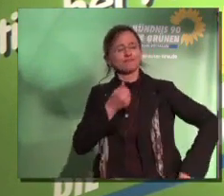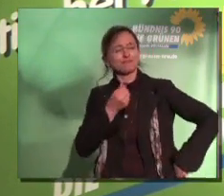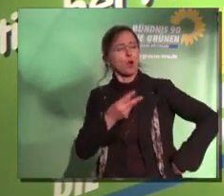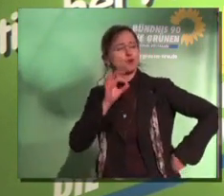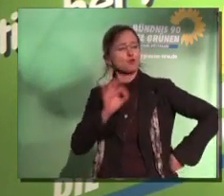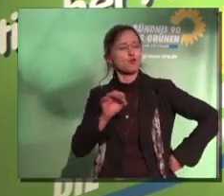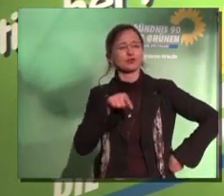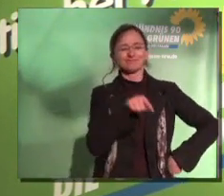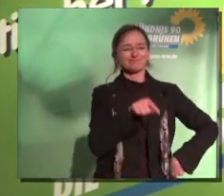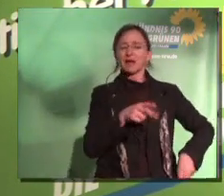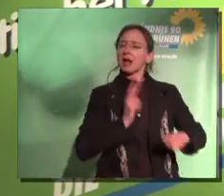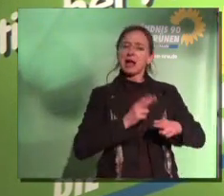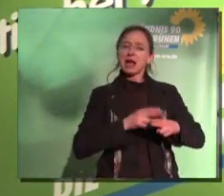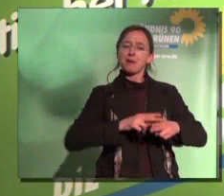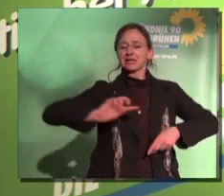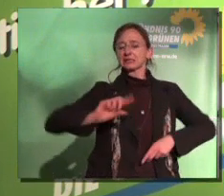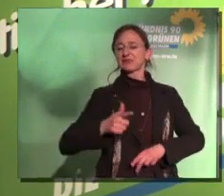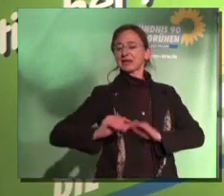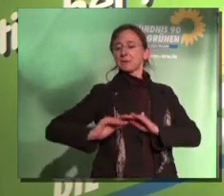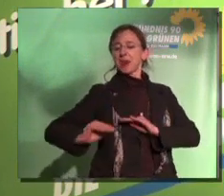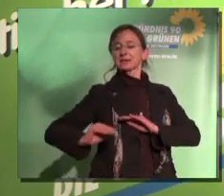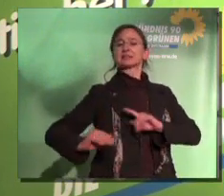wollen den ersten Platz, liebe Freundinnen und Freunde.